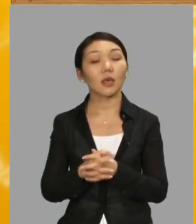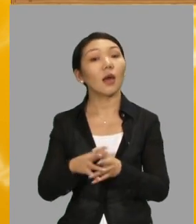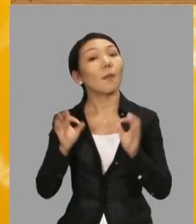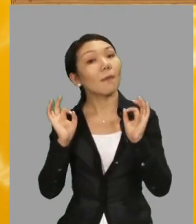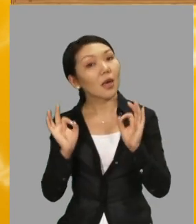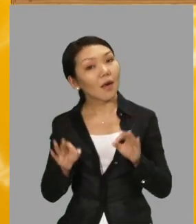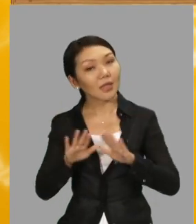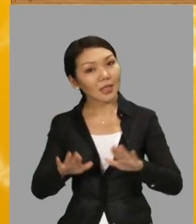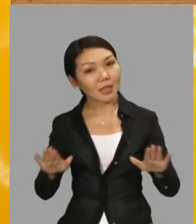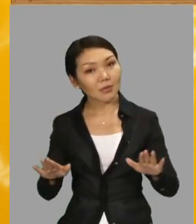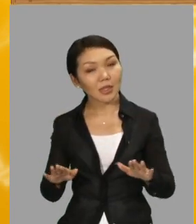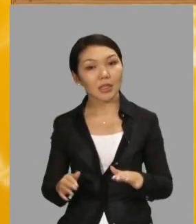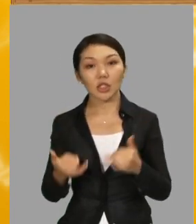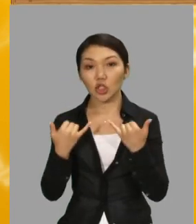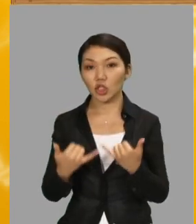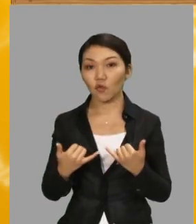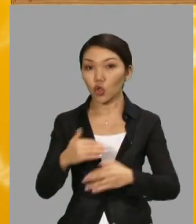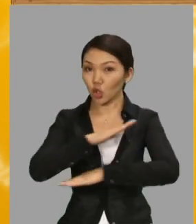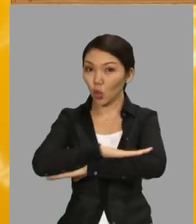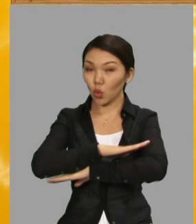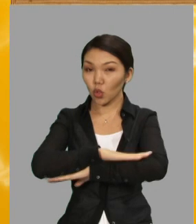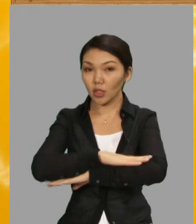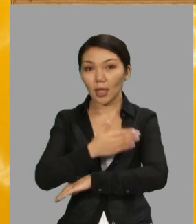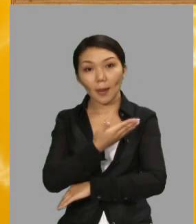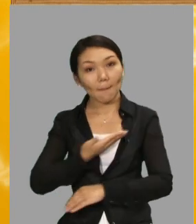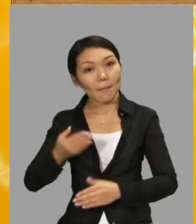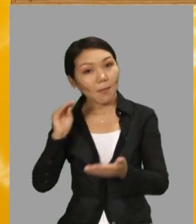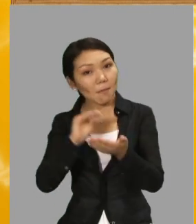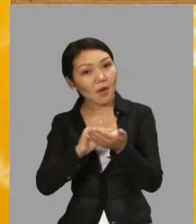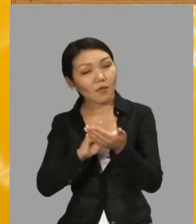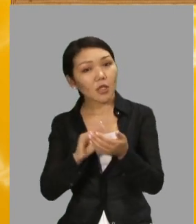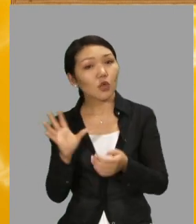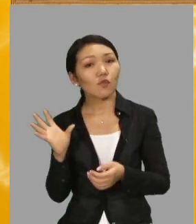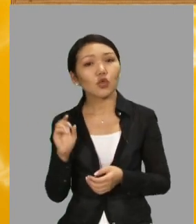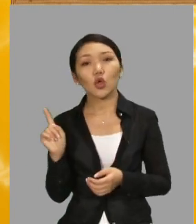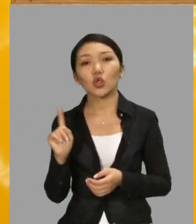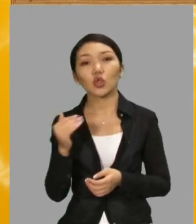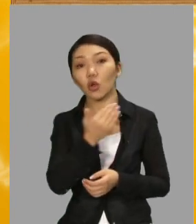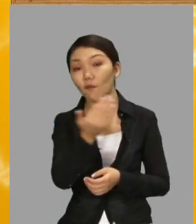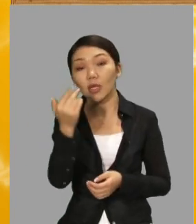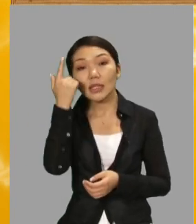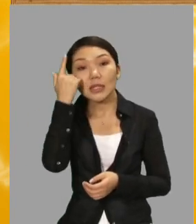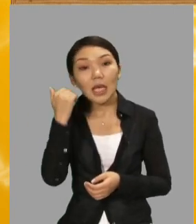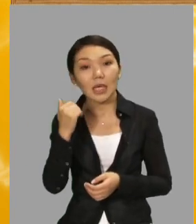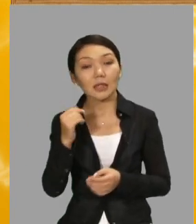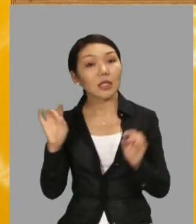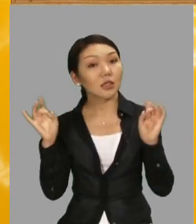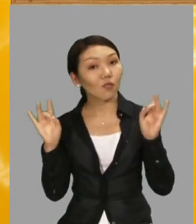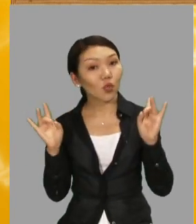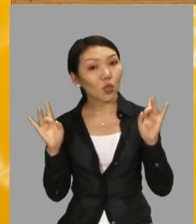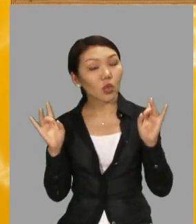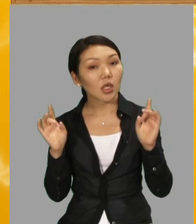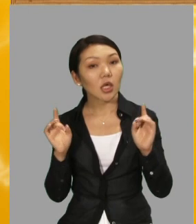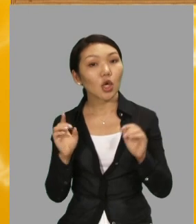Правильно, ребята. Значит, сегодня на уроке мы повторим все, что вы знаете о звуке